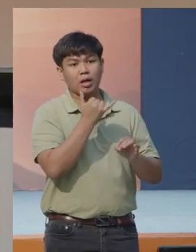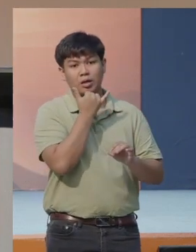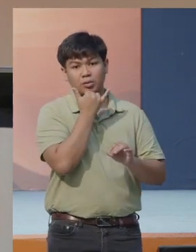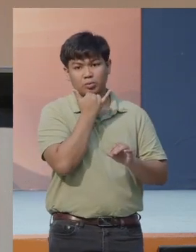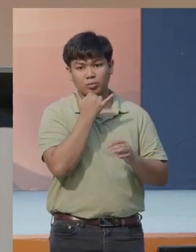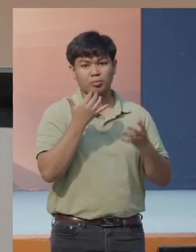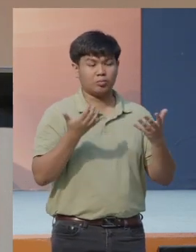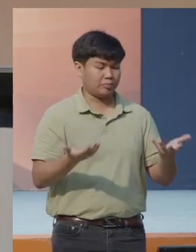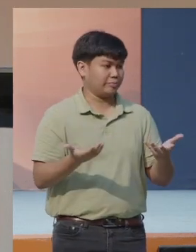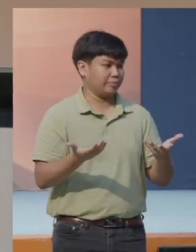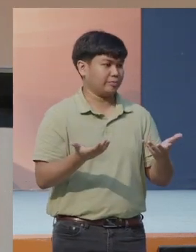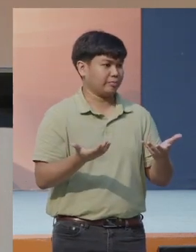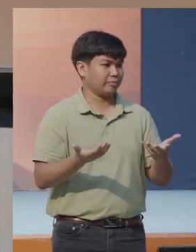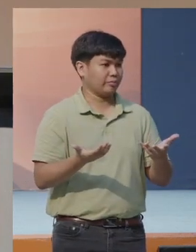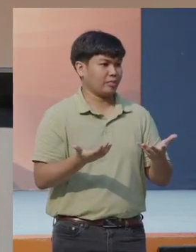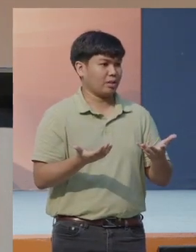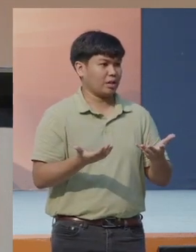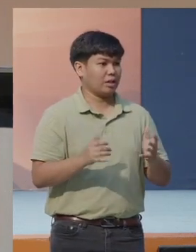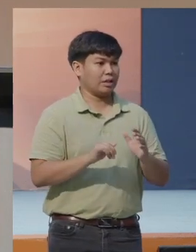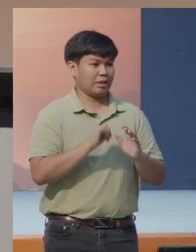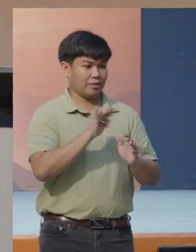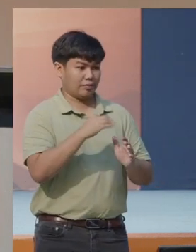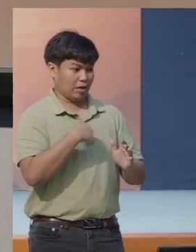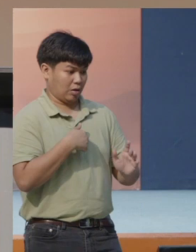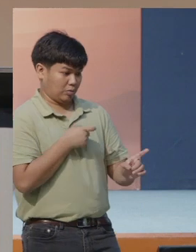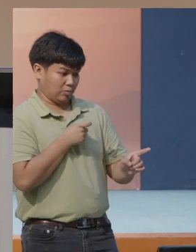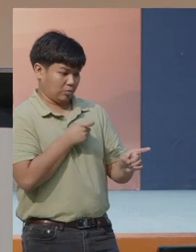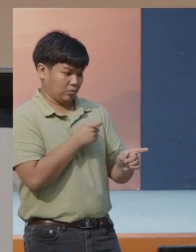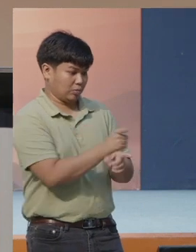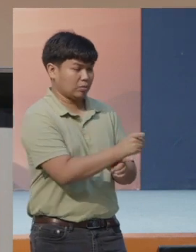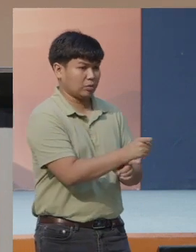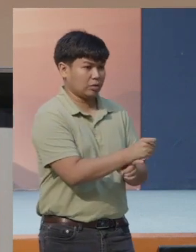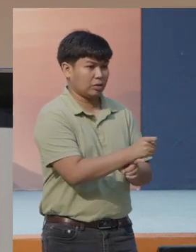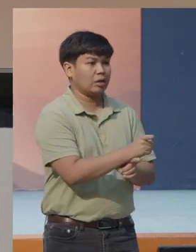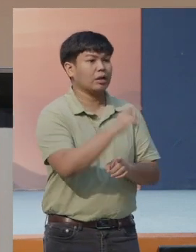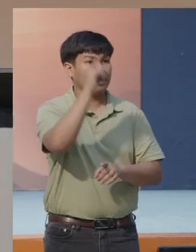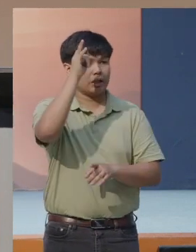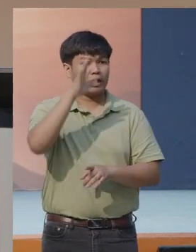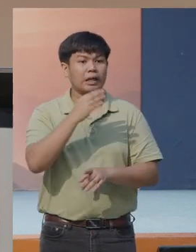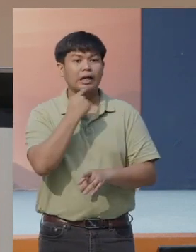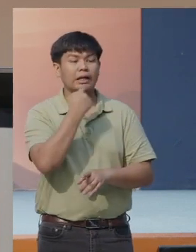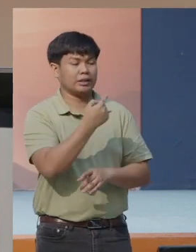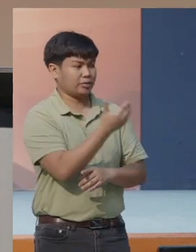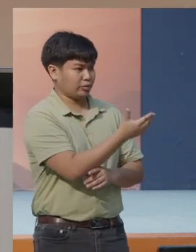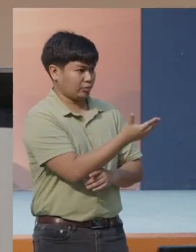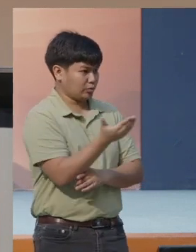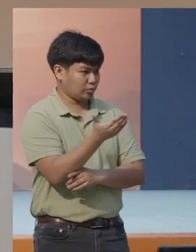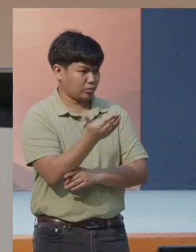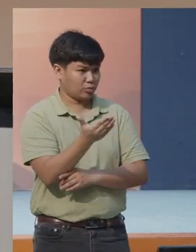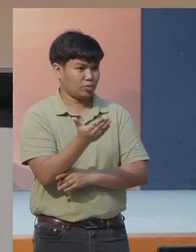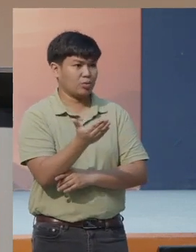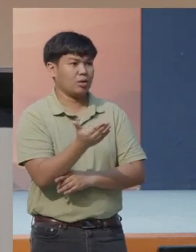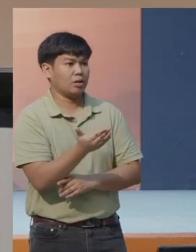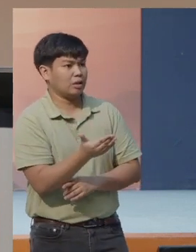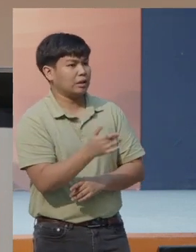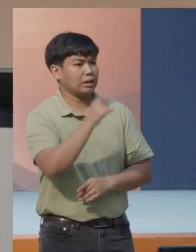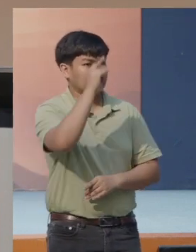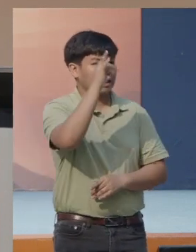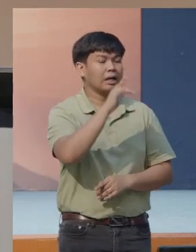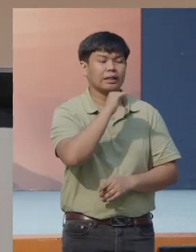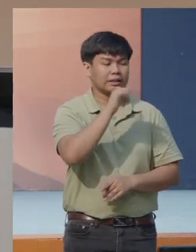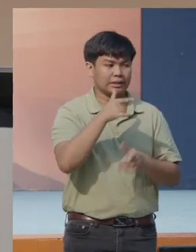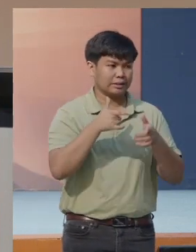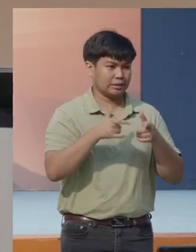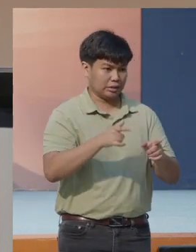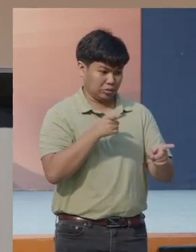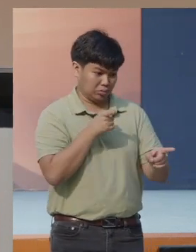ikaw yung umaaway sa iba, paalala na ito ng Diyos ngayon, hindi niya palalagpasin